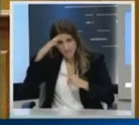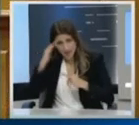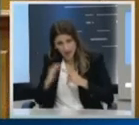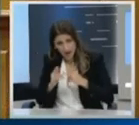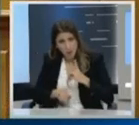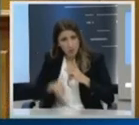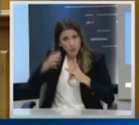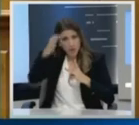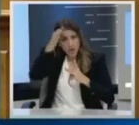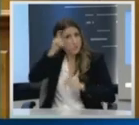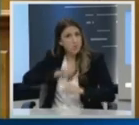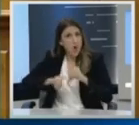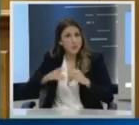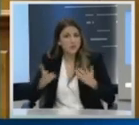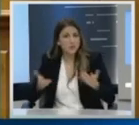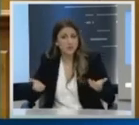έκανε αυτή τη συναλλαγή?